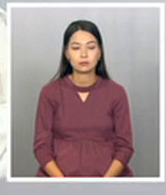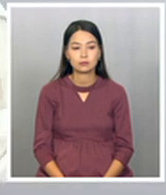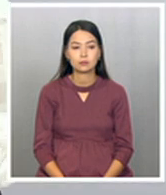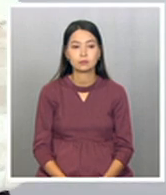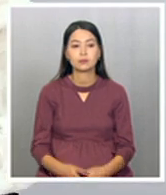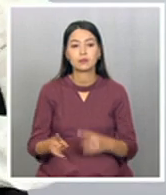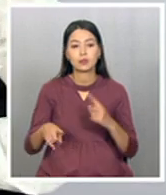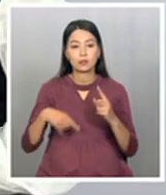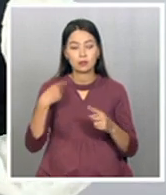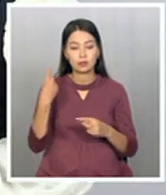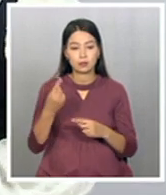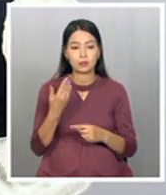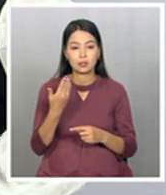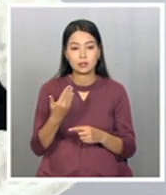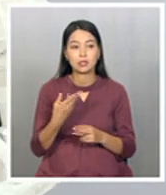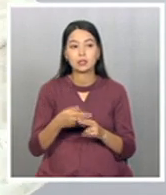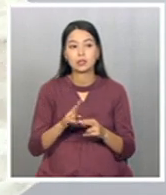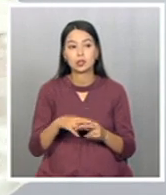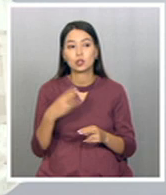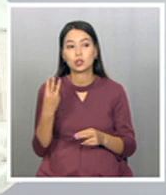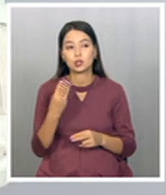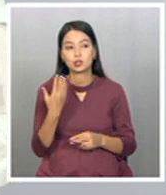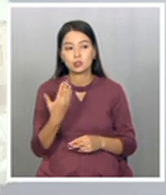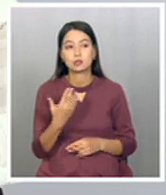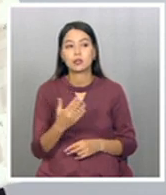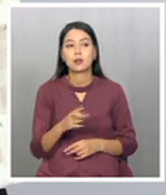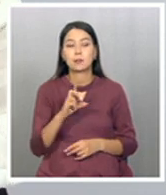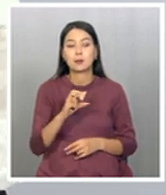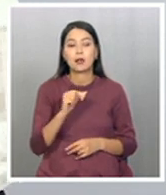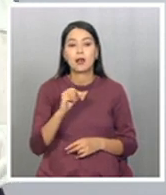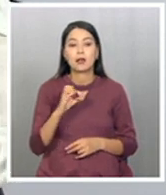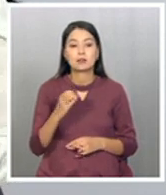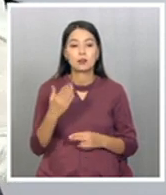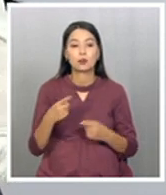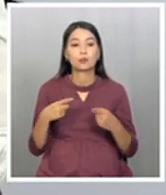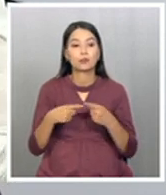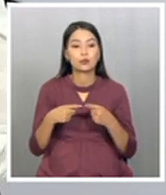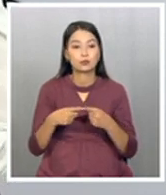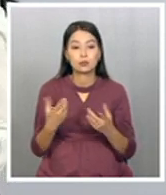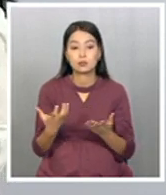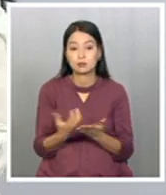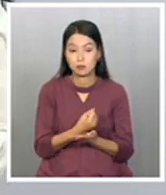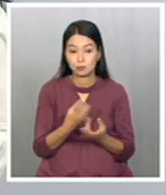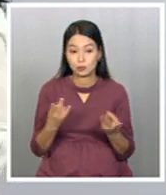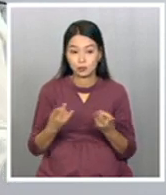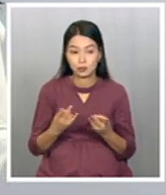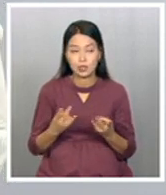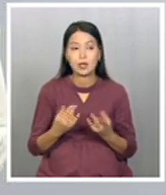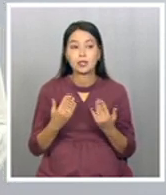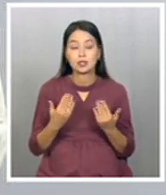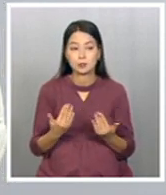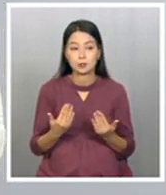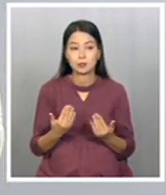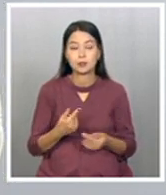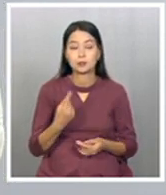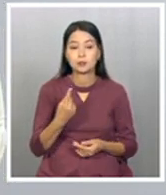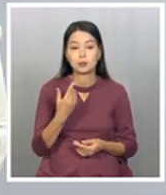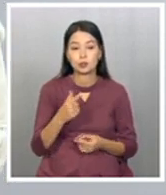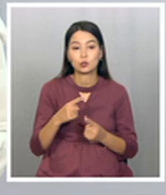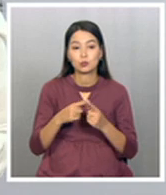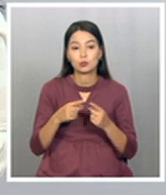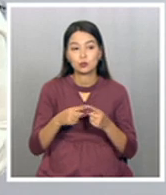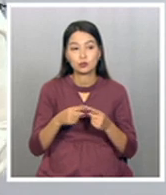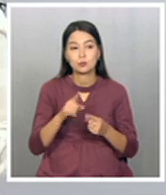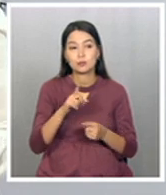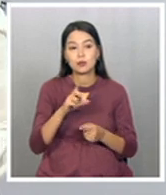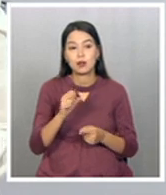Келесі балалар үшінші бізде BAC бұрышын табуды сұрады есепте. Демек, бұрыш BAC